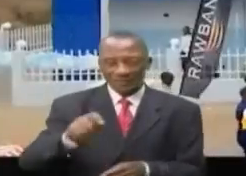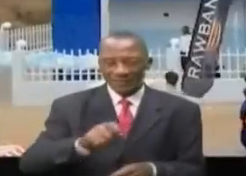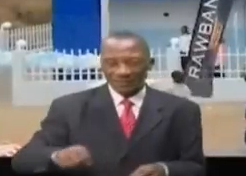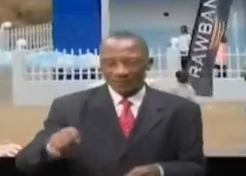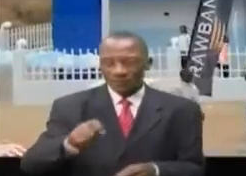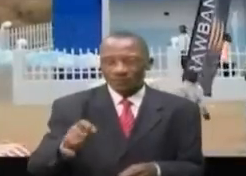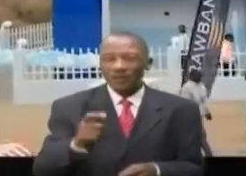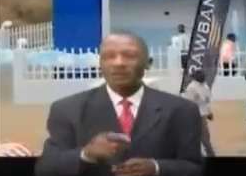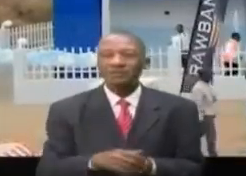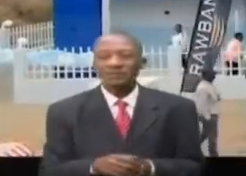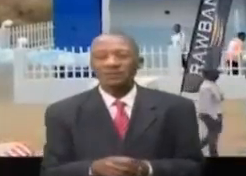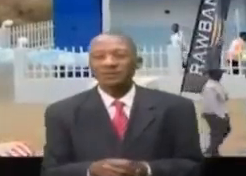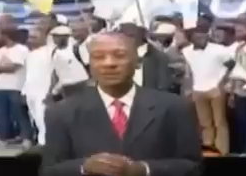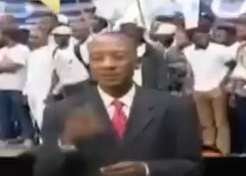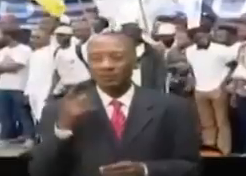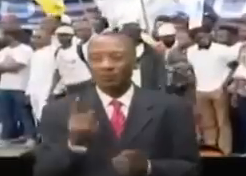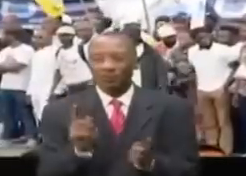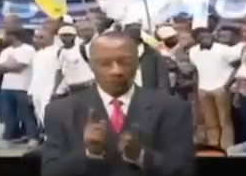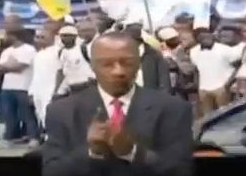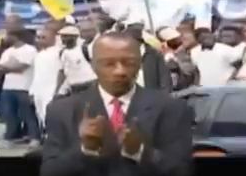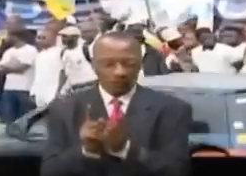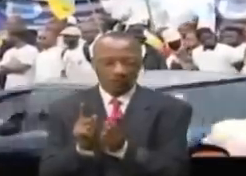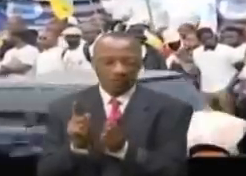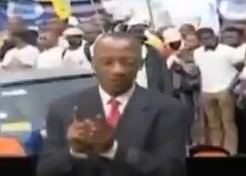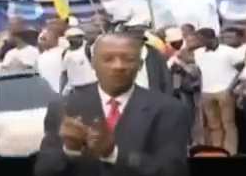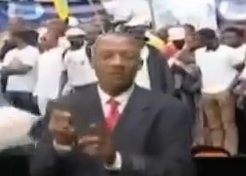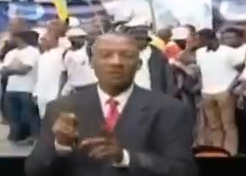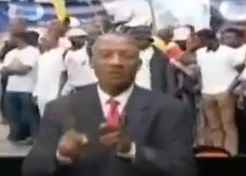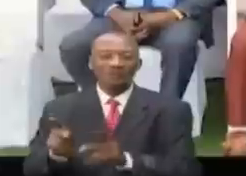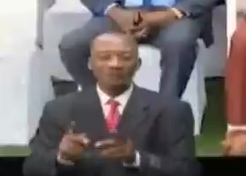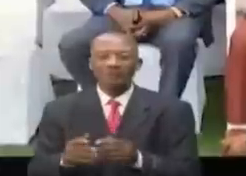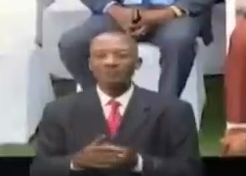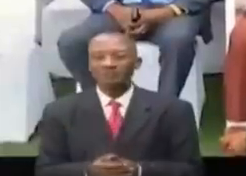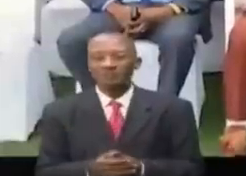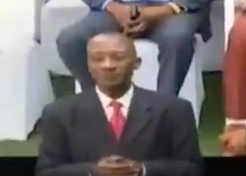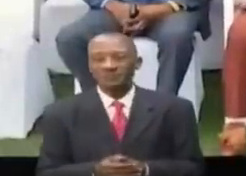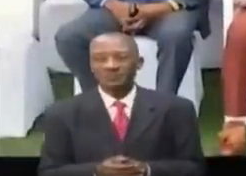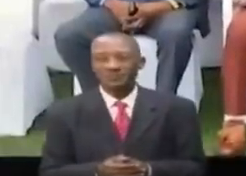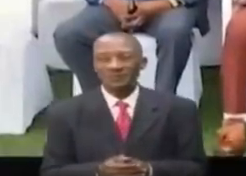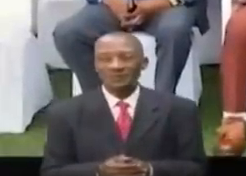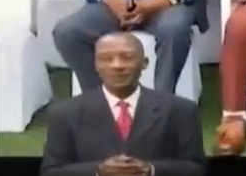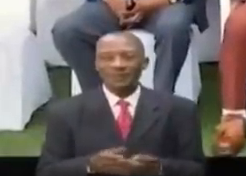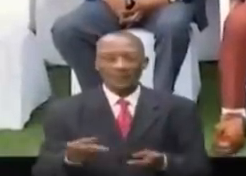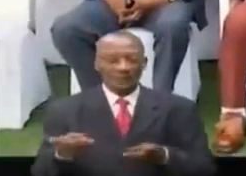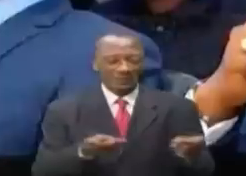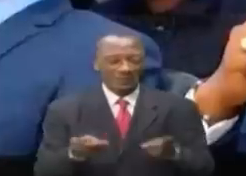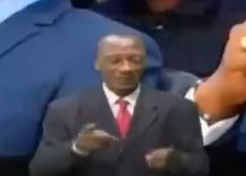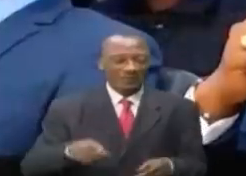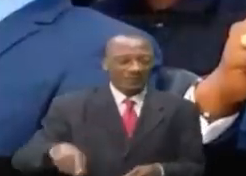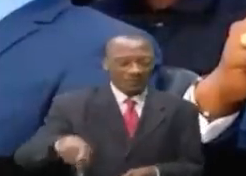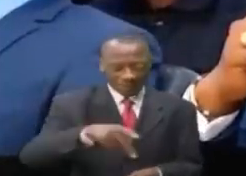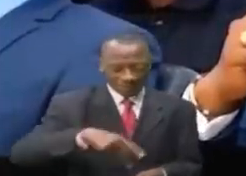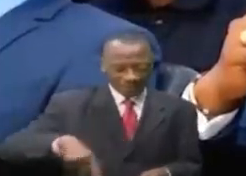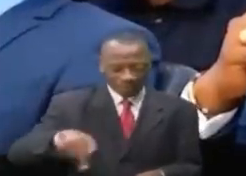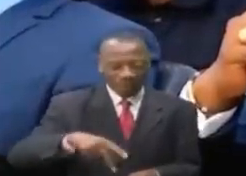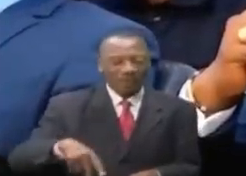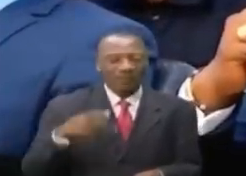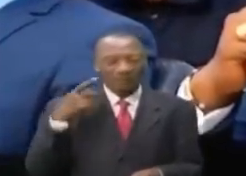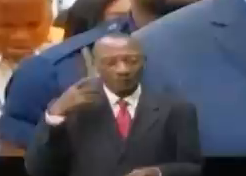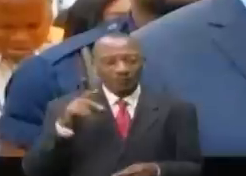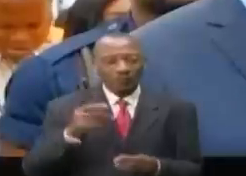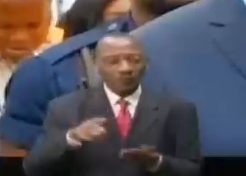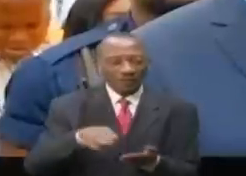construits avec les recettes de cette région provincial. Le directeur général de la Direction générale des recettes du Congo